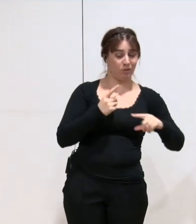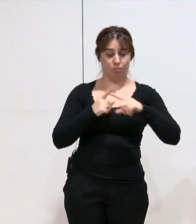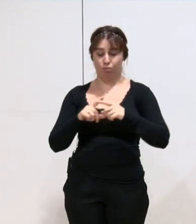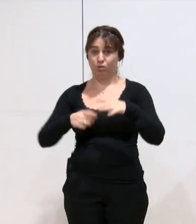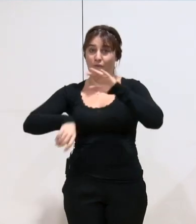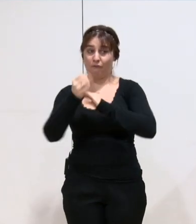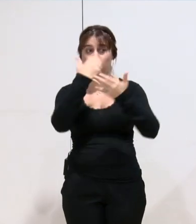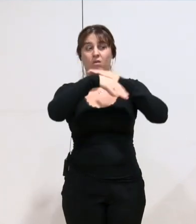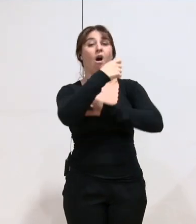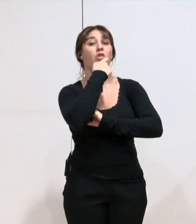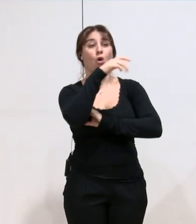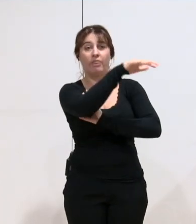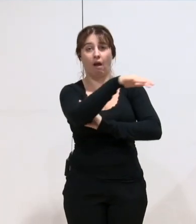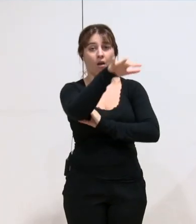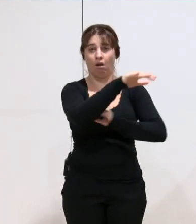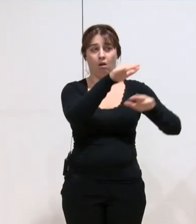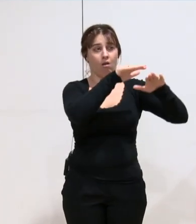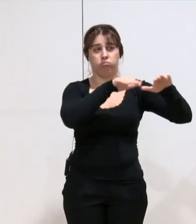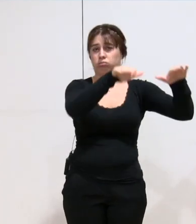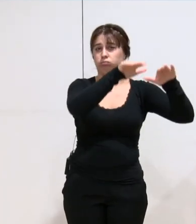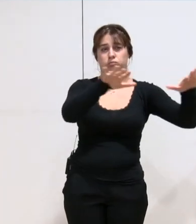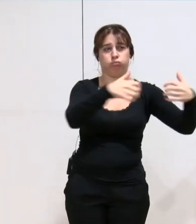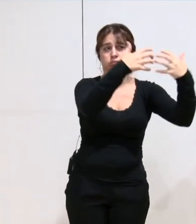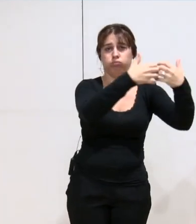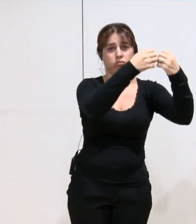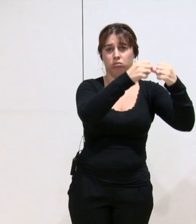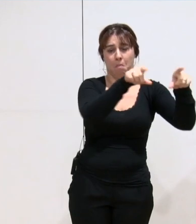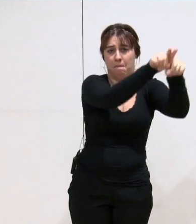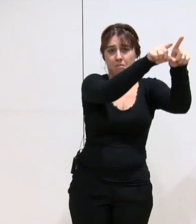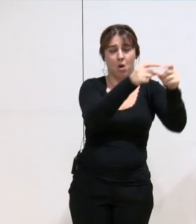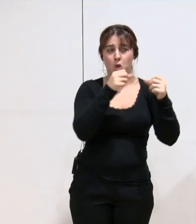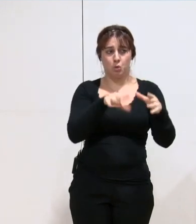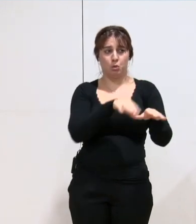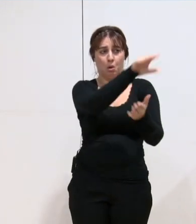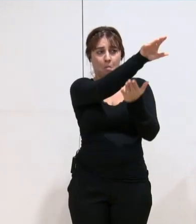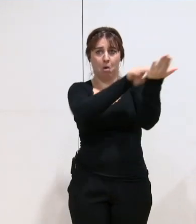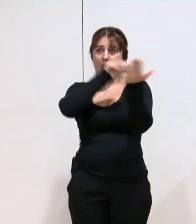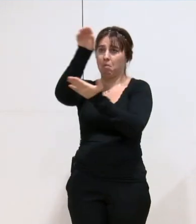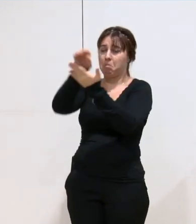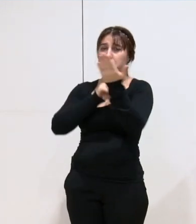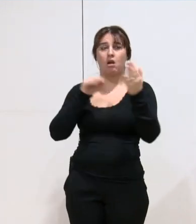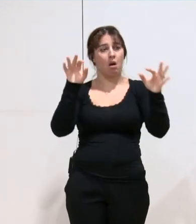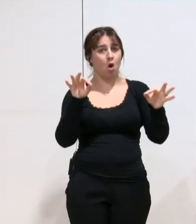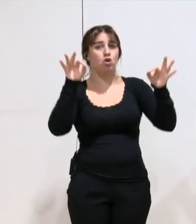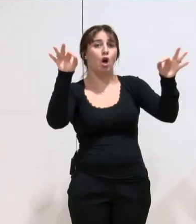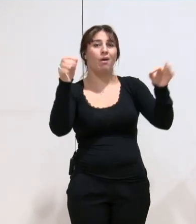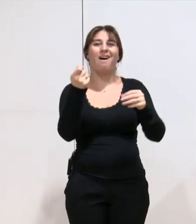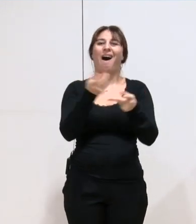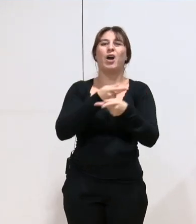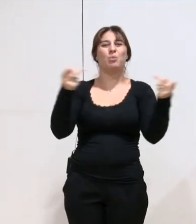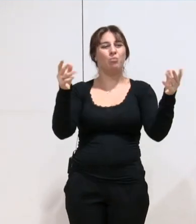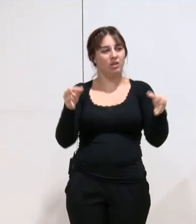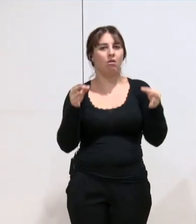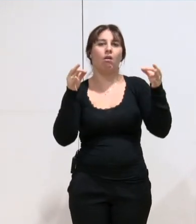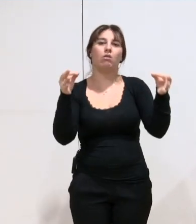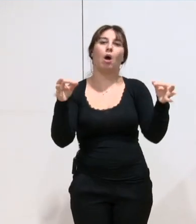en plus. Et je suis persuadé, je reste convaincu, que c'est ce modèle-là, un modèle un peu plus sobre en argent public, un modèle un peu plus